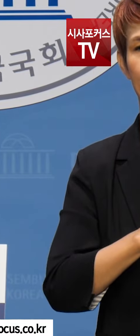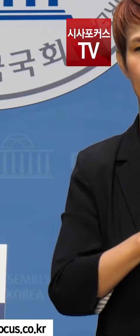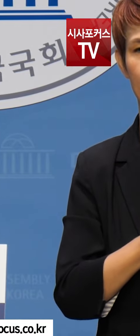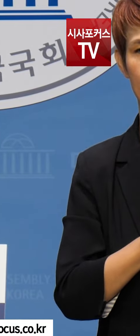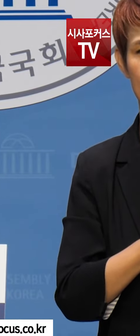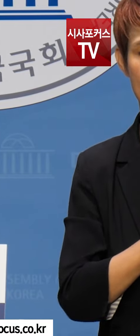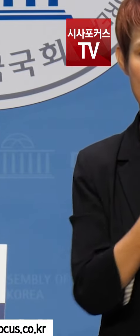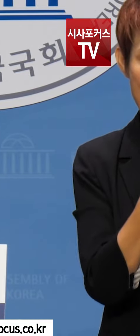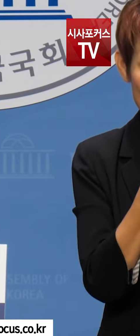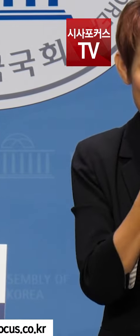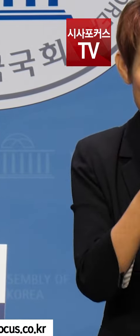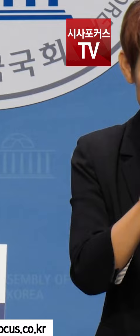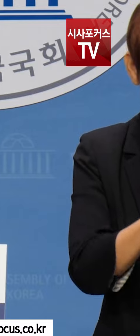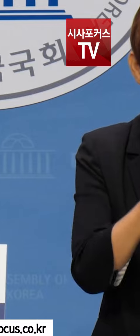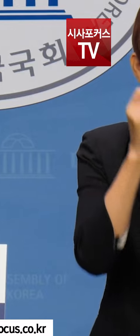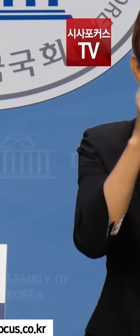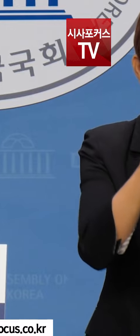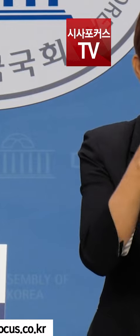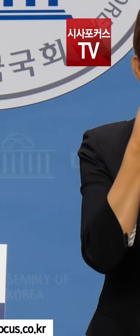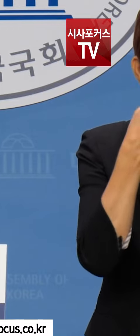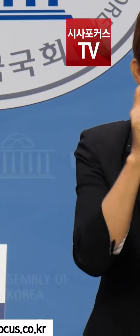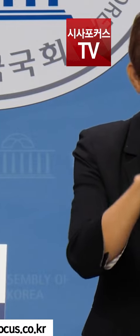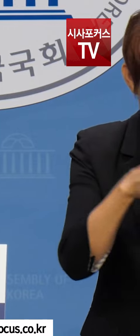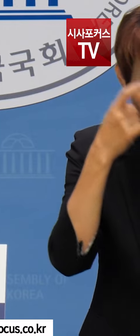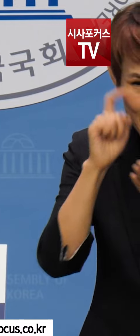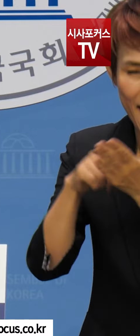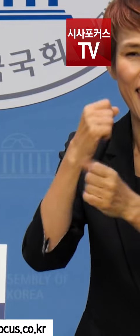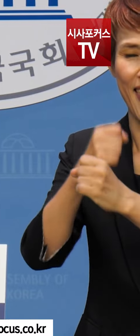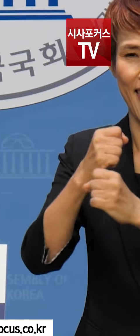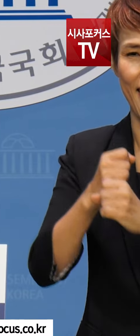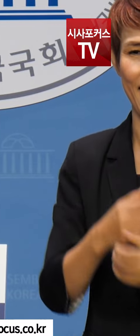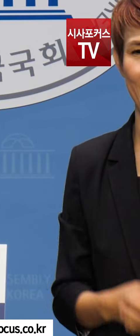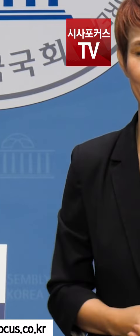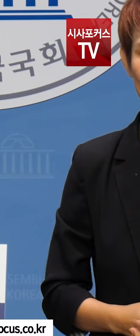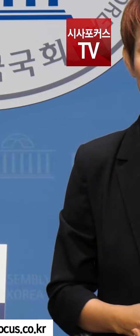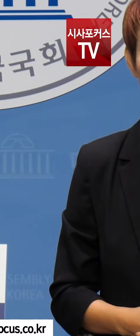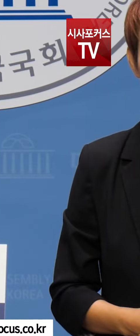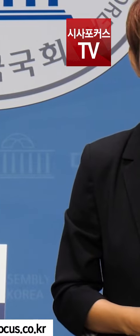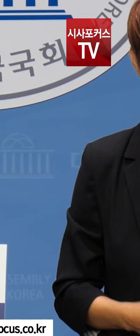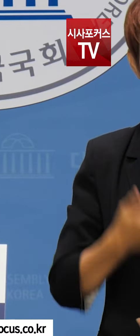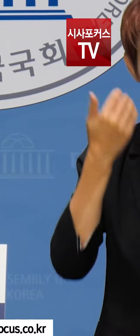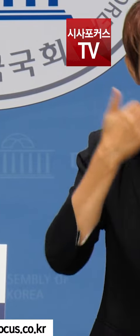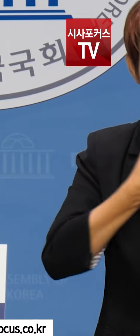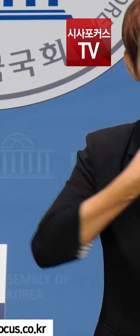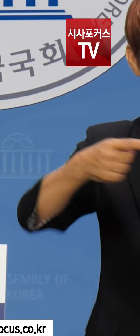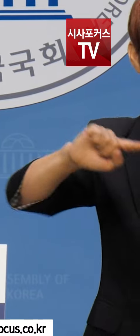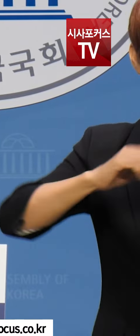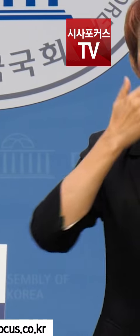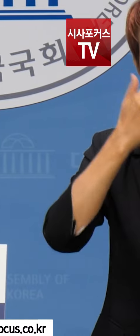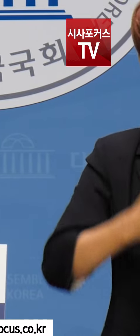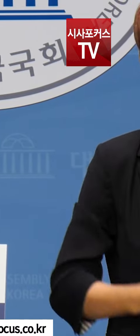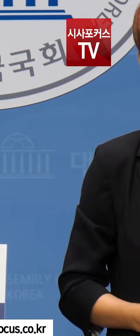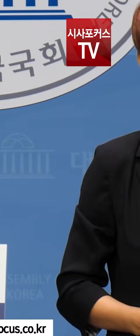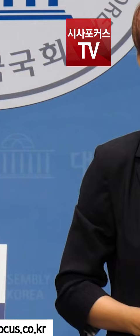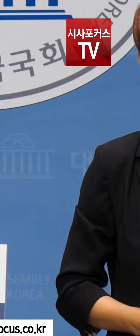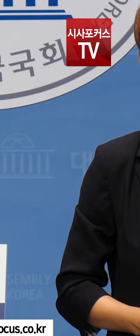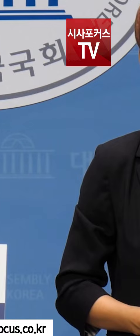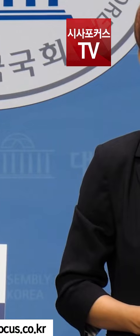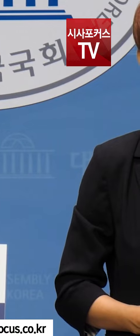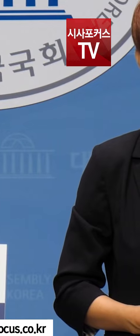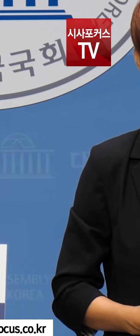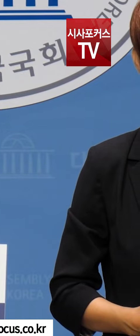숨겨진 보석들을 찾아내겠습니다. 원하는 당원 여러분 누구나 참여하실 수 있도록 문을